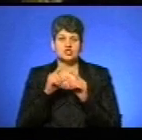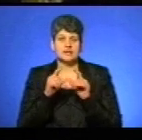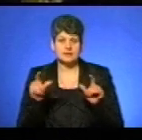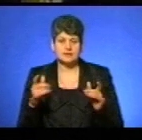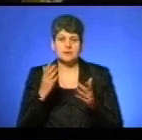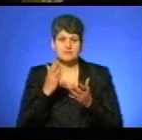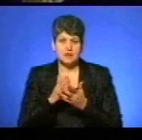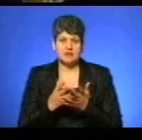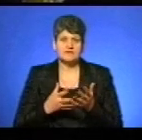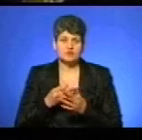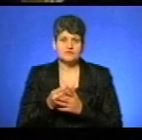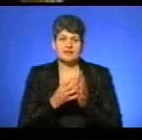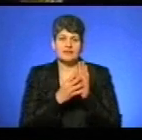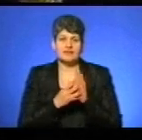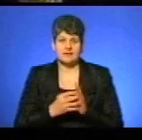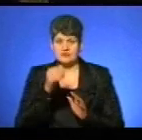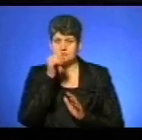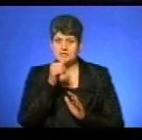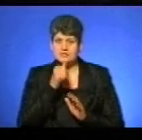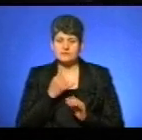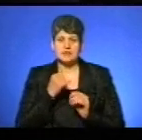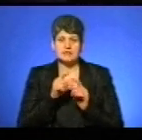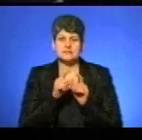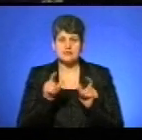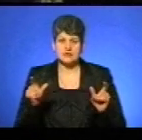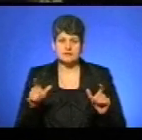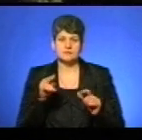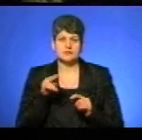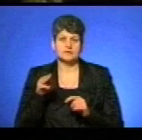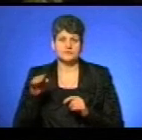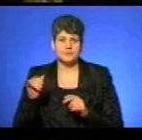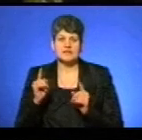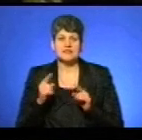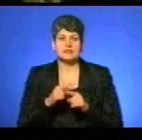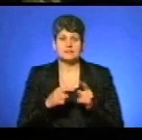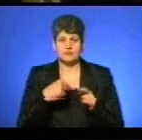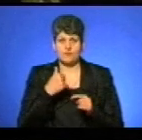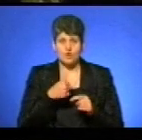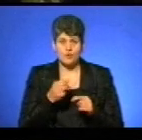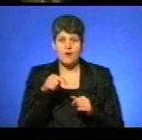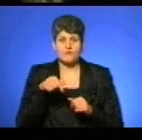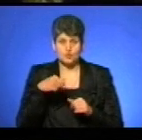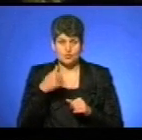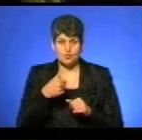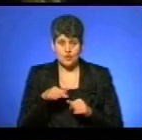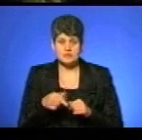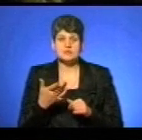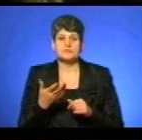мали фінансування на 9 місців, для закладів профтехосвіти тільки на півроку. А в цьому році